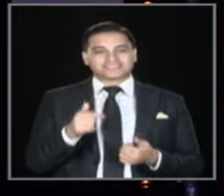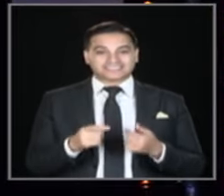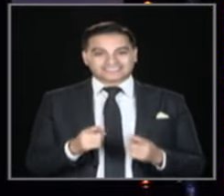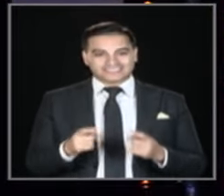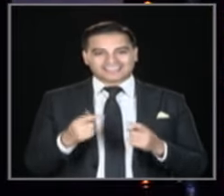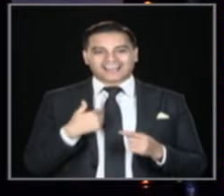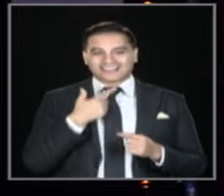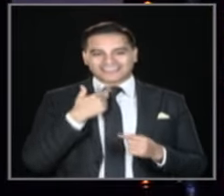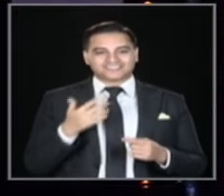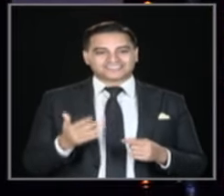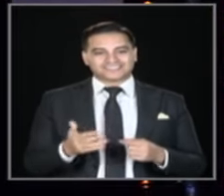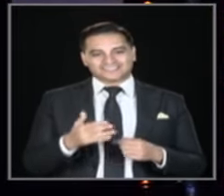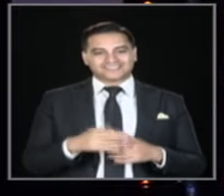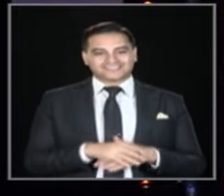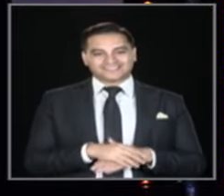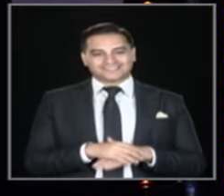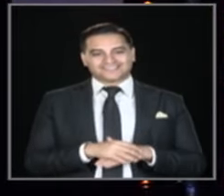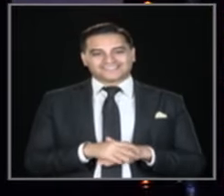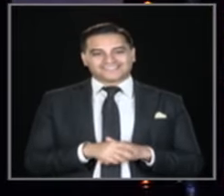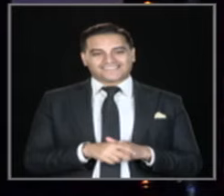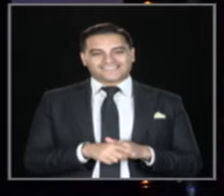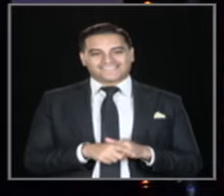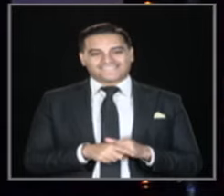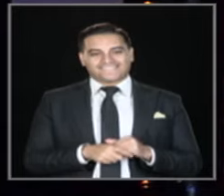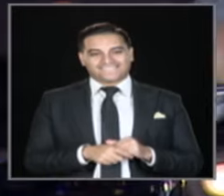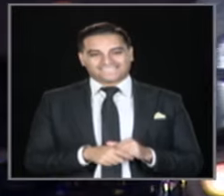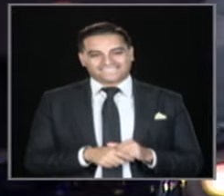كلهم حبايبي كلهم حبايبك